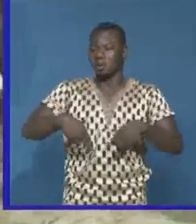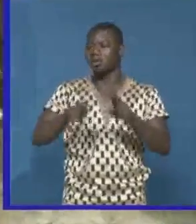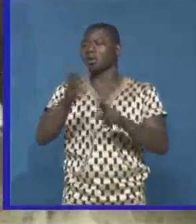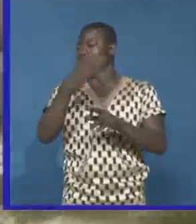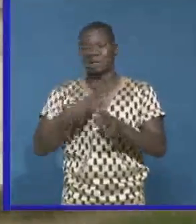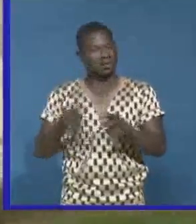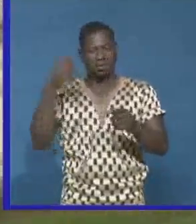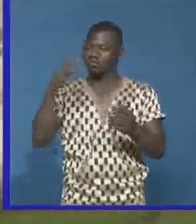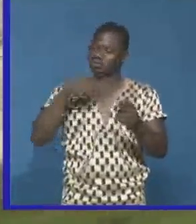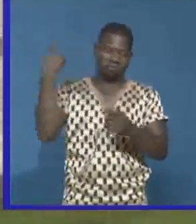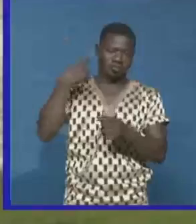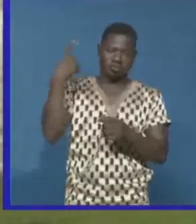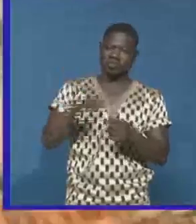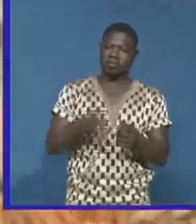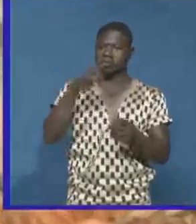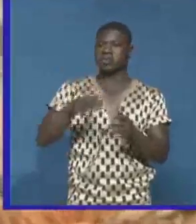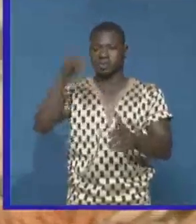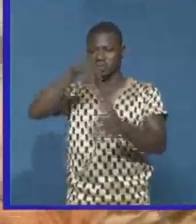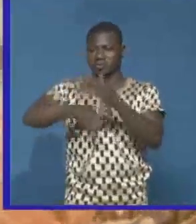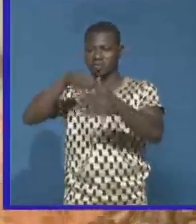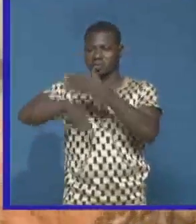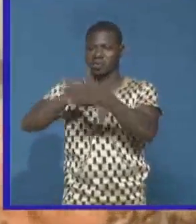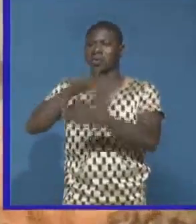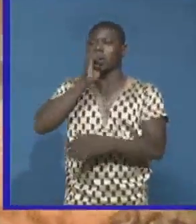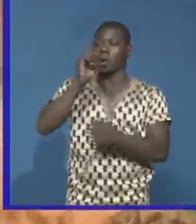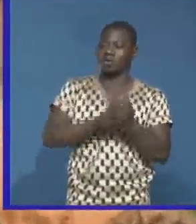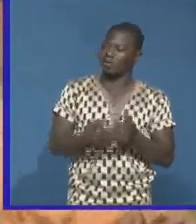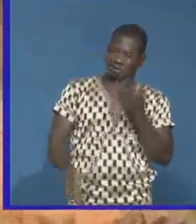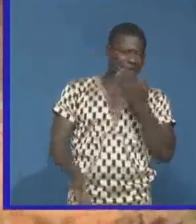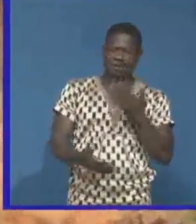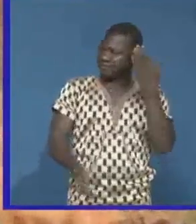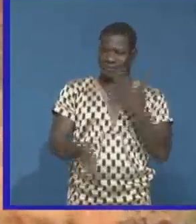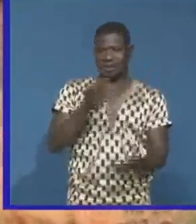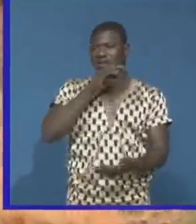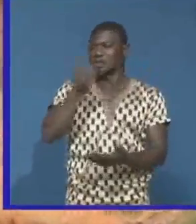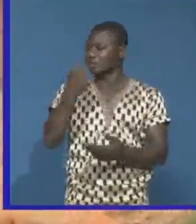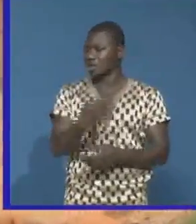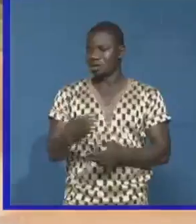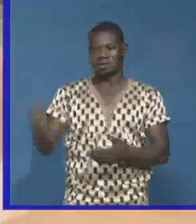poules. Une situation qui n'est pas pour faciliter les choses en cette saison des